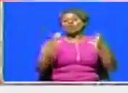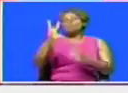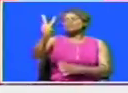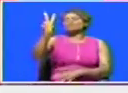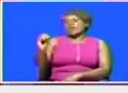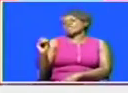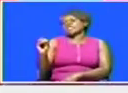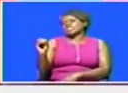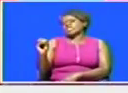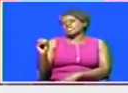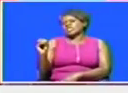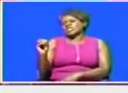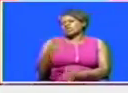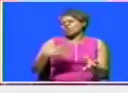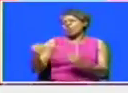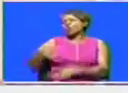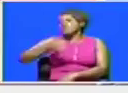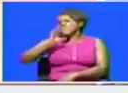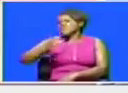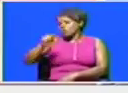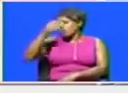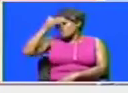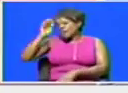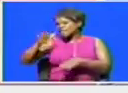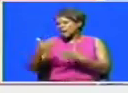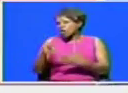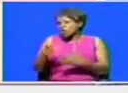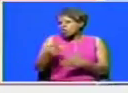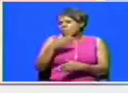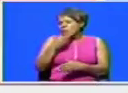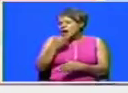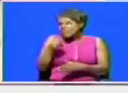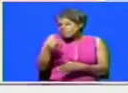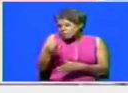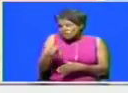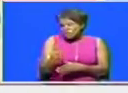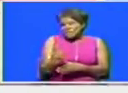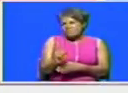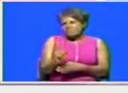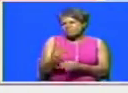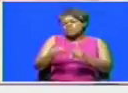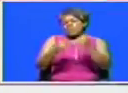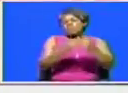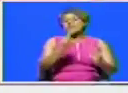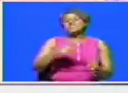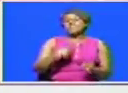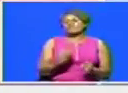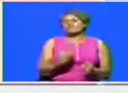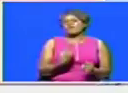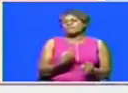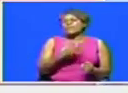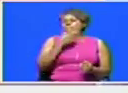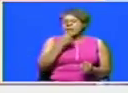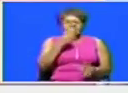mnabebana nao. Unasema tunaye tukamkomoe. Unasahau unaenda kumkomoa mwanaume wenyewe lakini wewe mwenyewe hapo unajaribia. Ndio maana huwa anasema wanaume